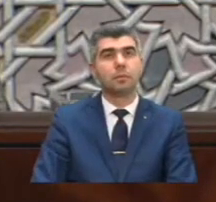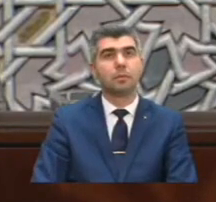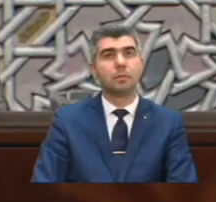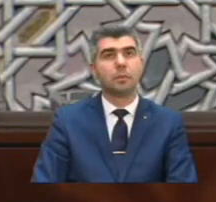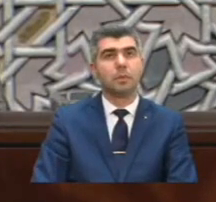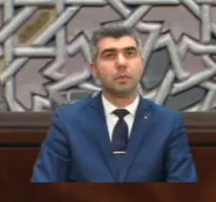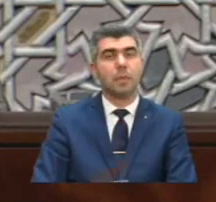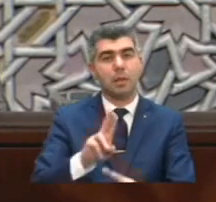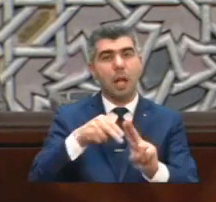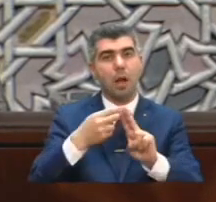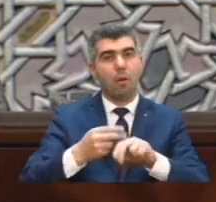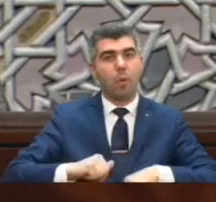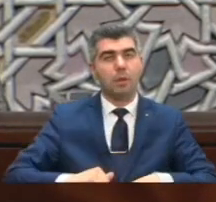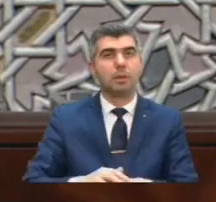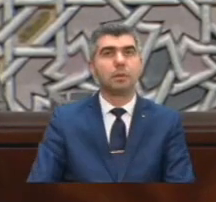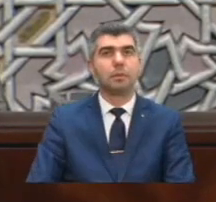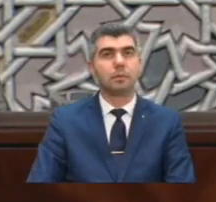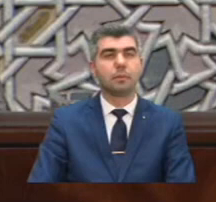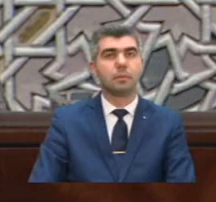السيد الوزير فيما تبقى من الوقت.